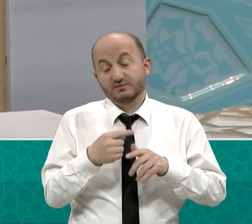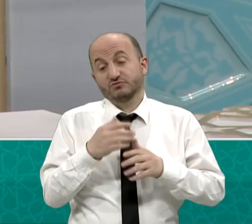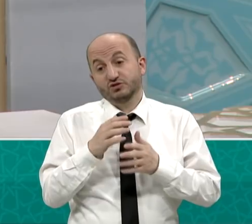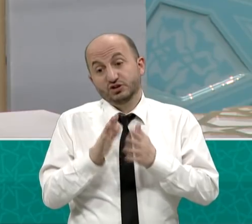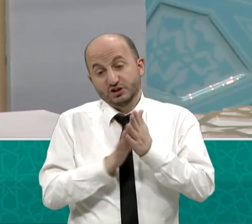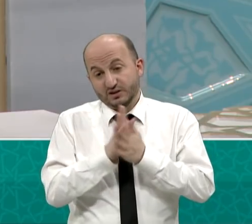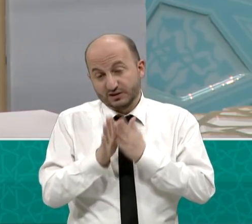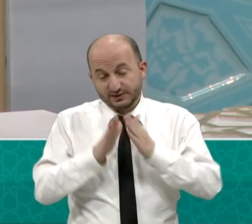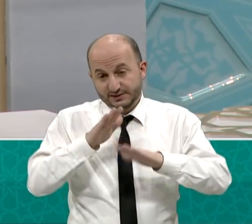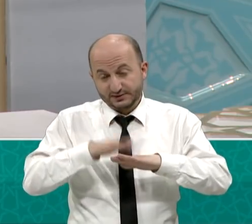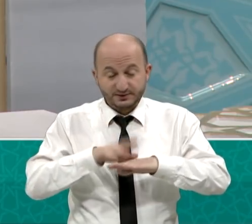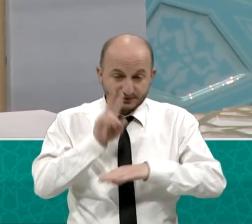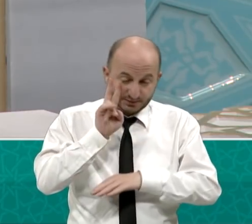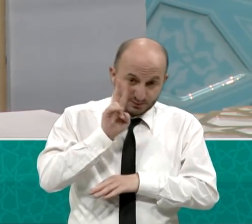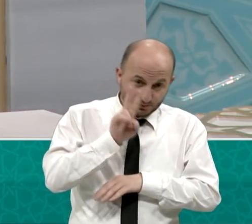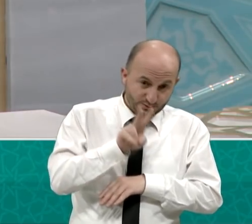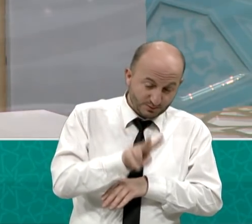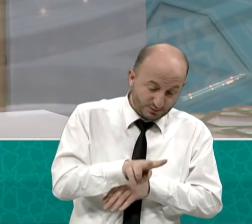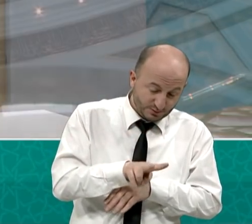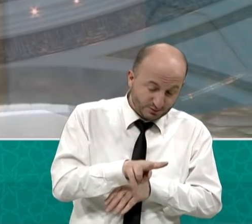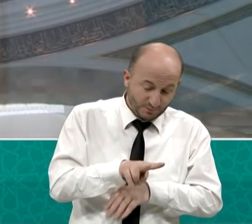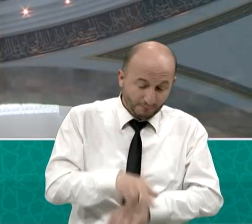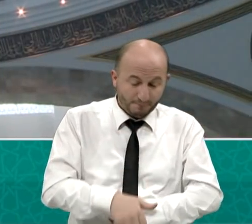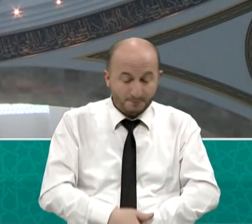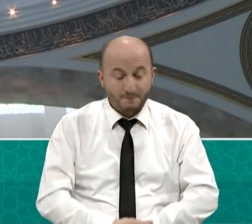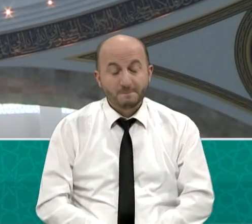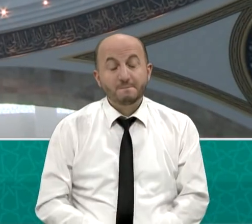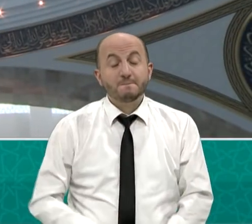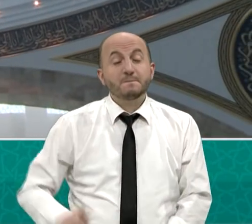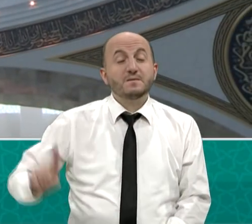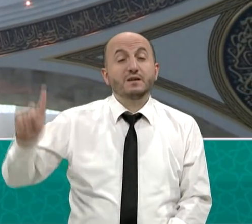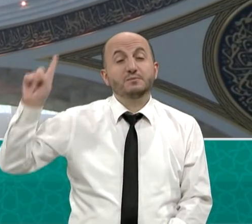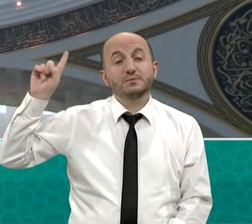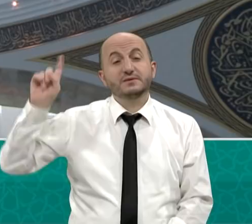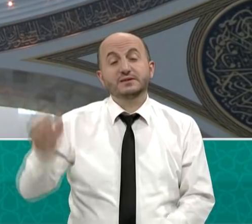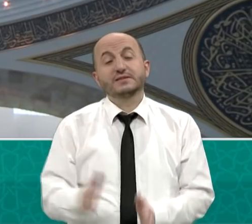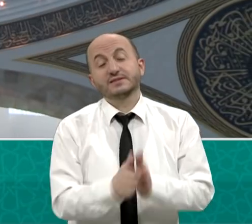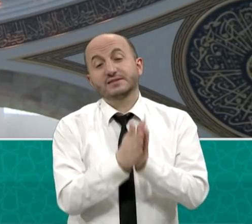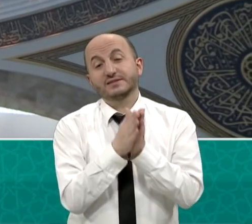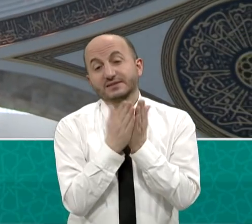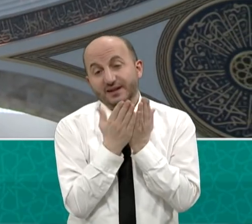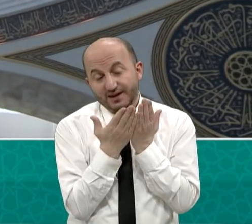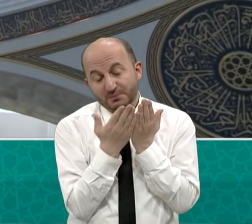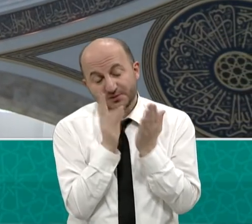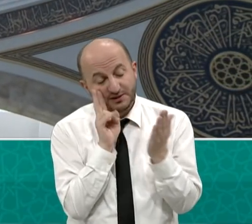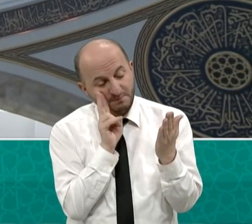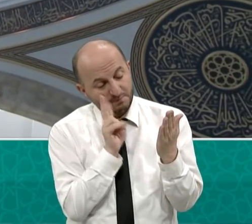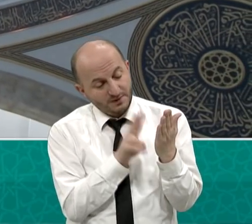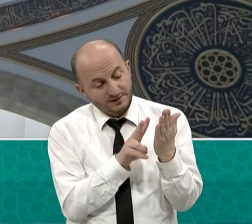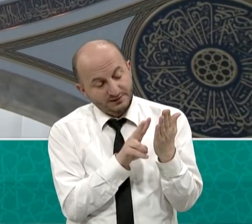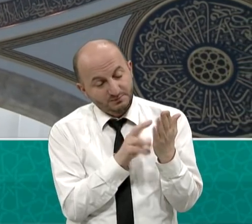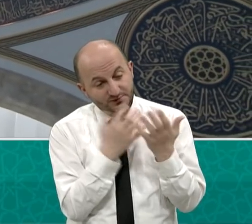edildiğini görmekteyiz sevgili kardeşlerim. Rabbimizin kelamına baktığımızda